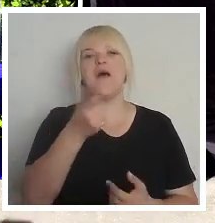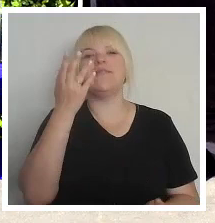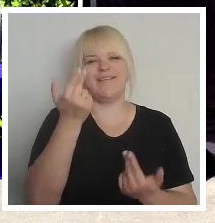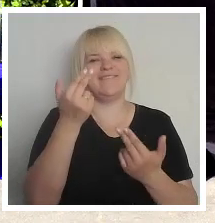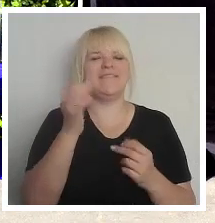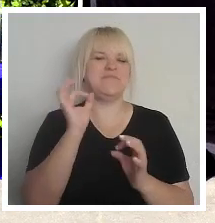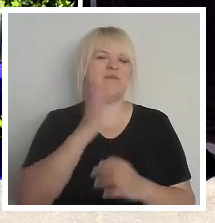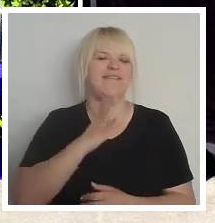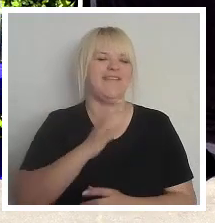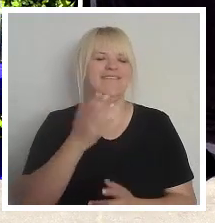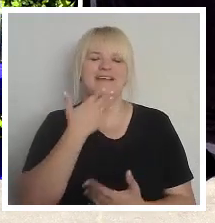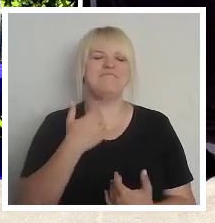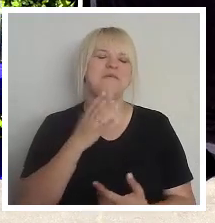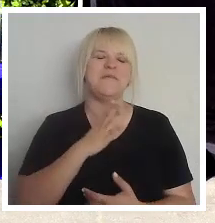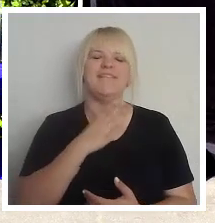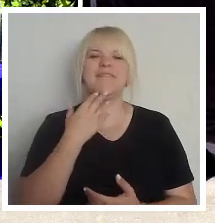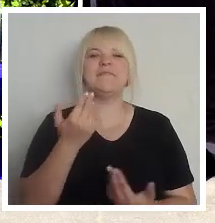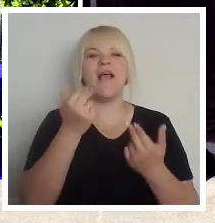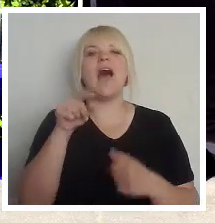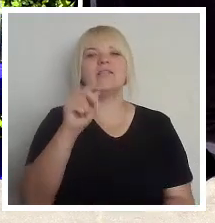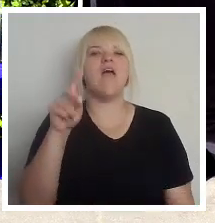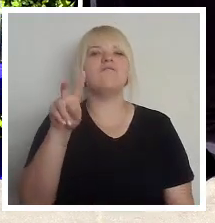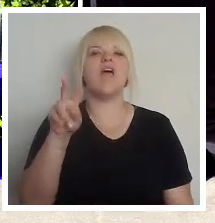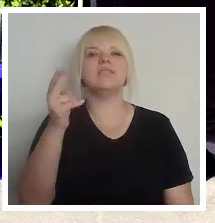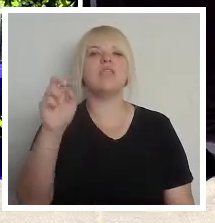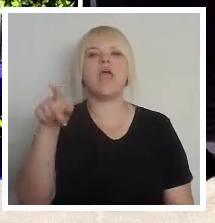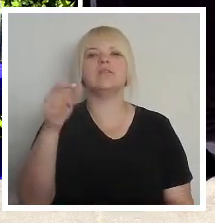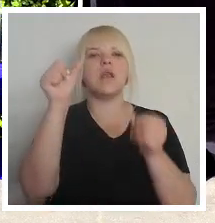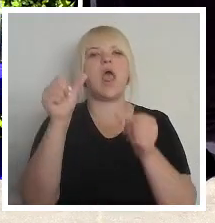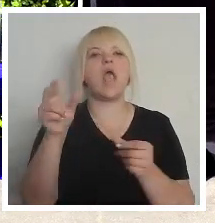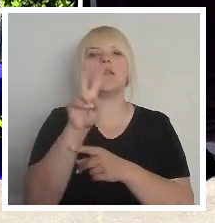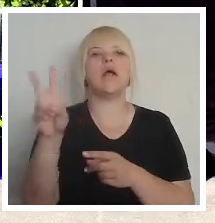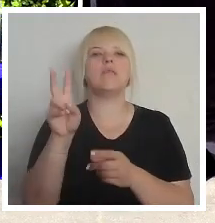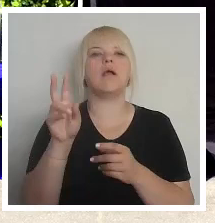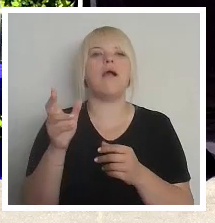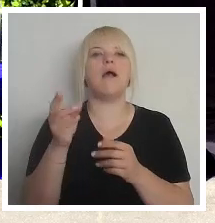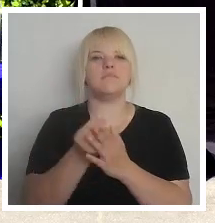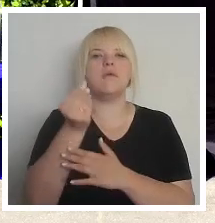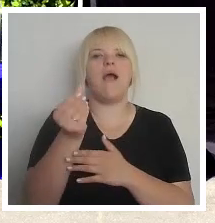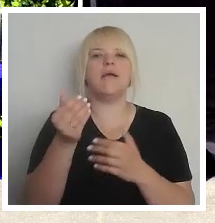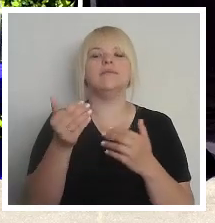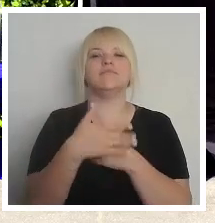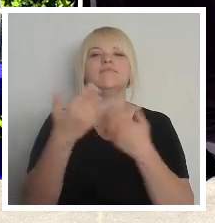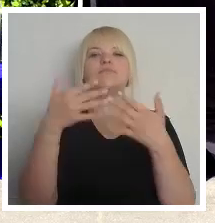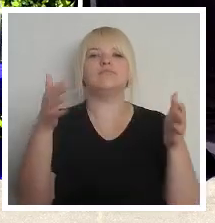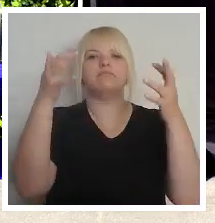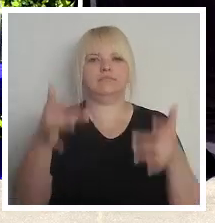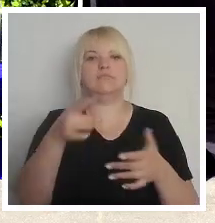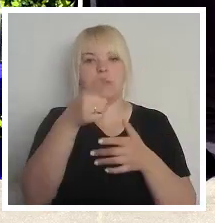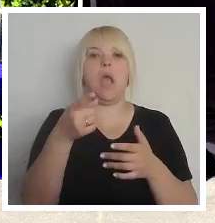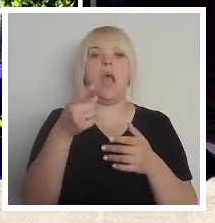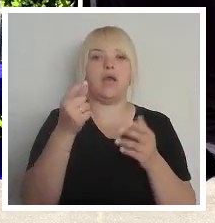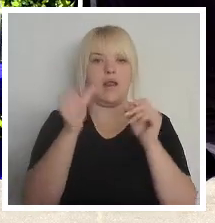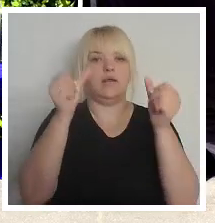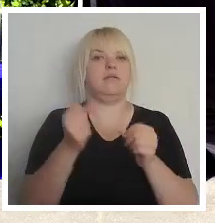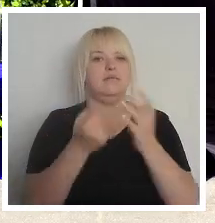pagaidām, tieši tā. Un kā tev net ar reklāmām aiz maksas sienas? Jūs arī ejat uz to, ka tur ir reklāmas? Es domāju, ka